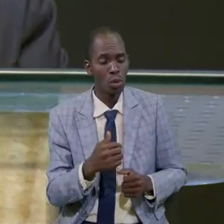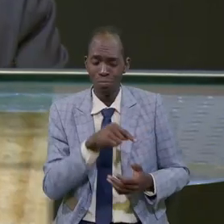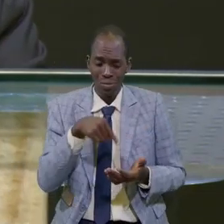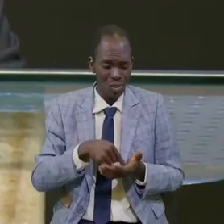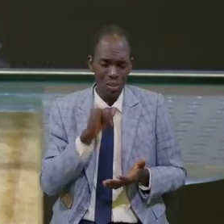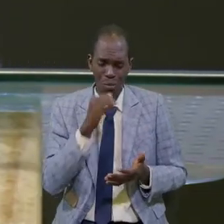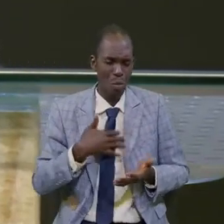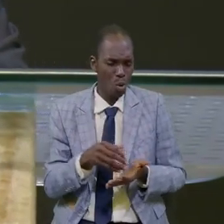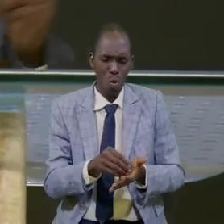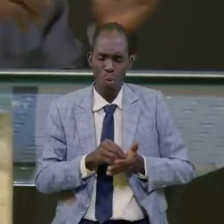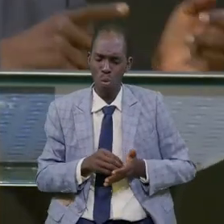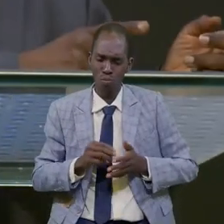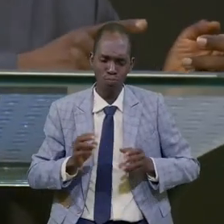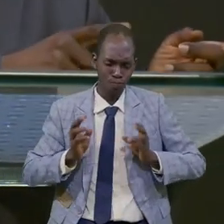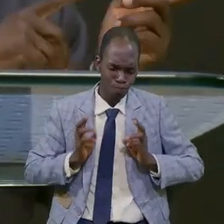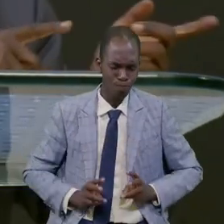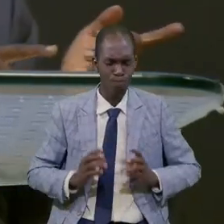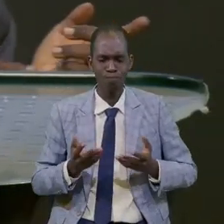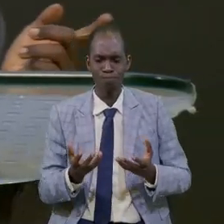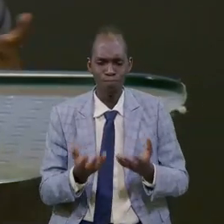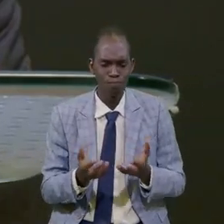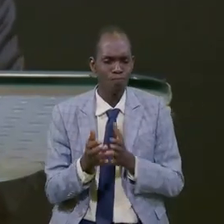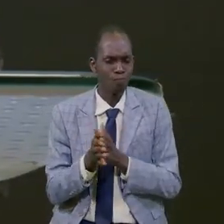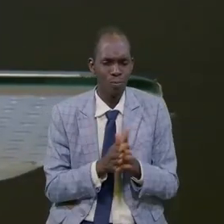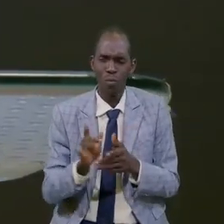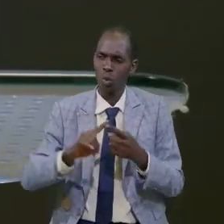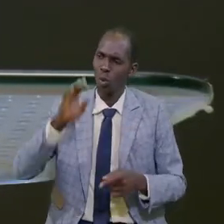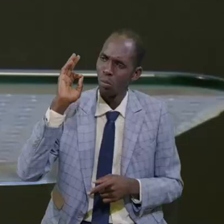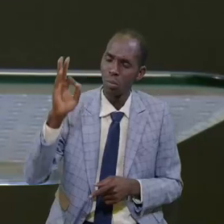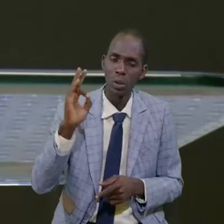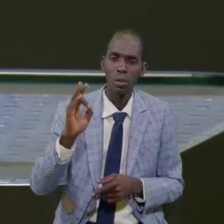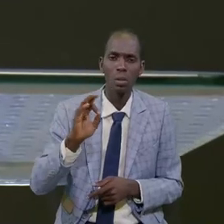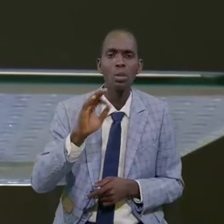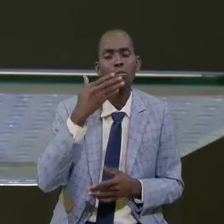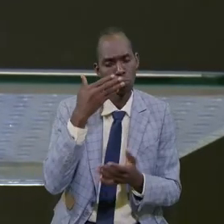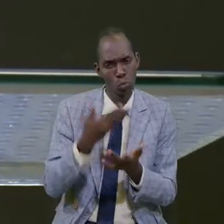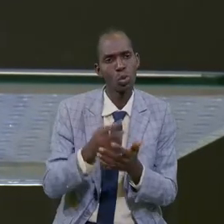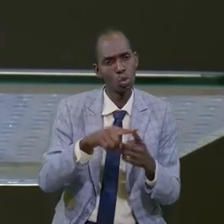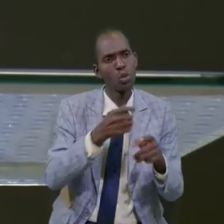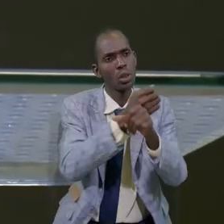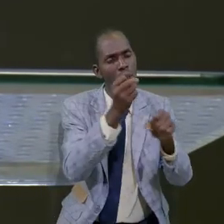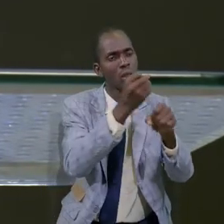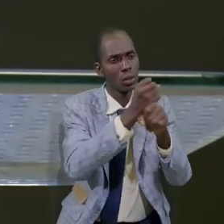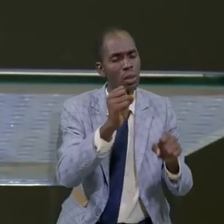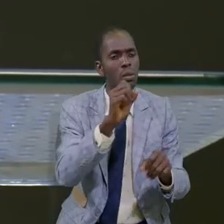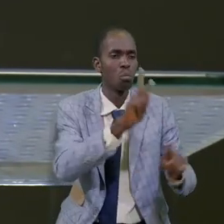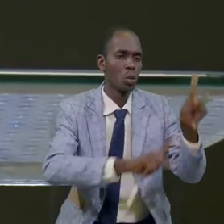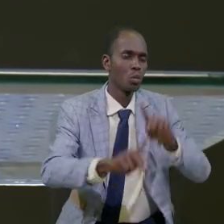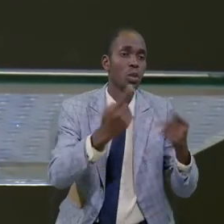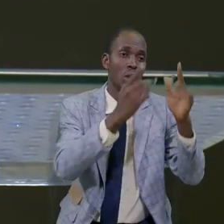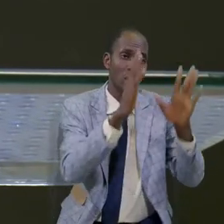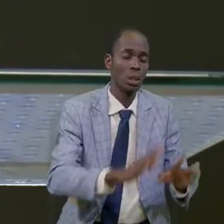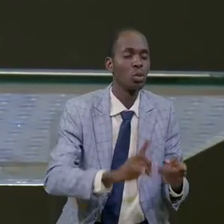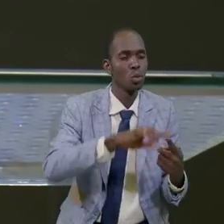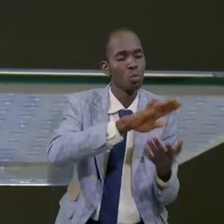voici mon zèle. C'est bon. Vous gagnez les pécheurs au dehors, mais vous perdez les membres de la famille à la maison.